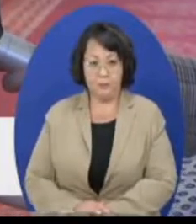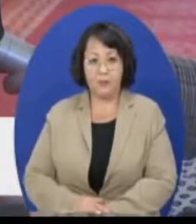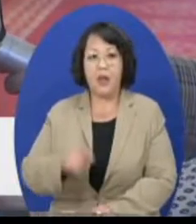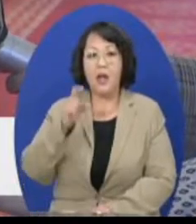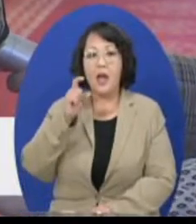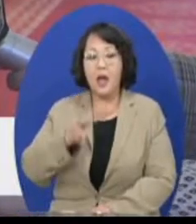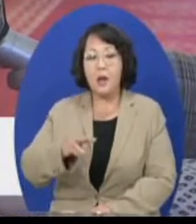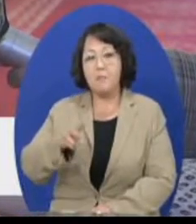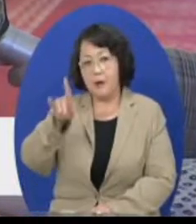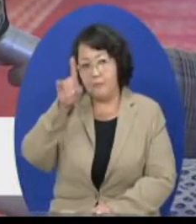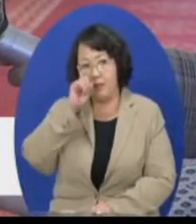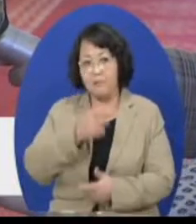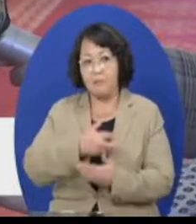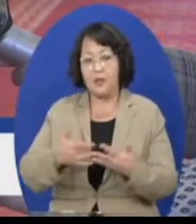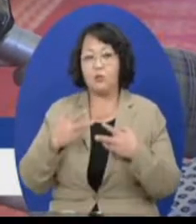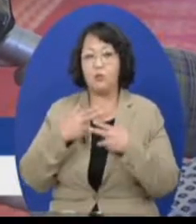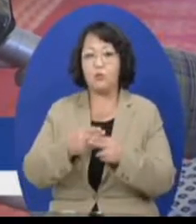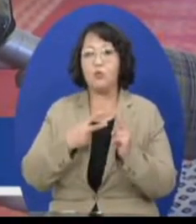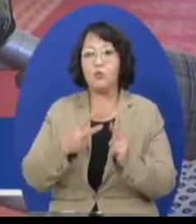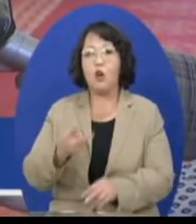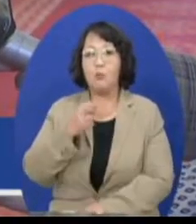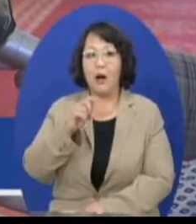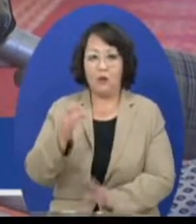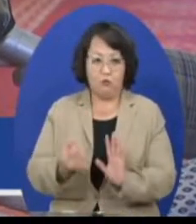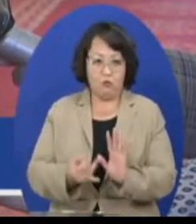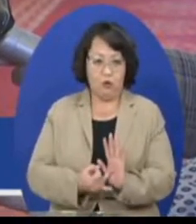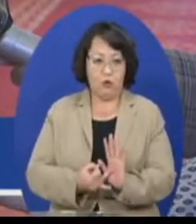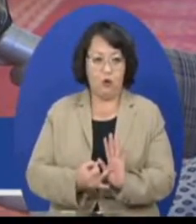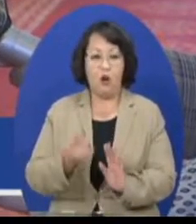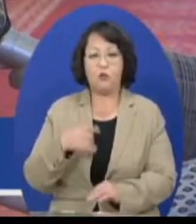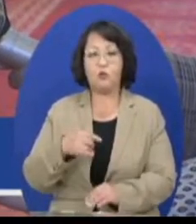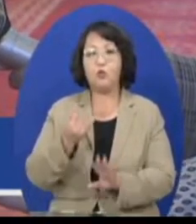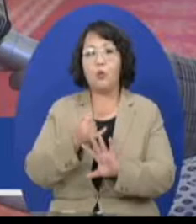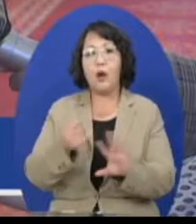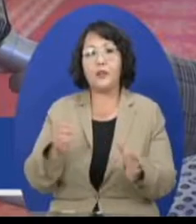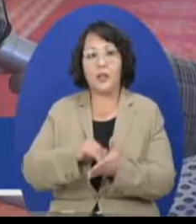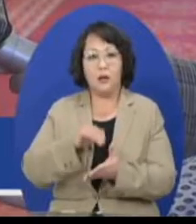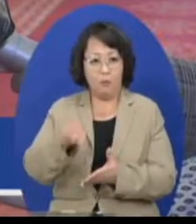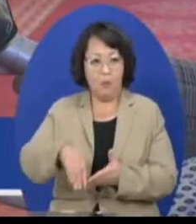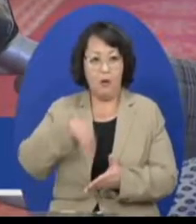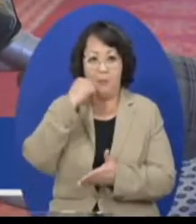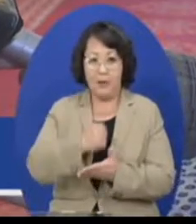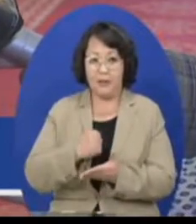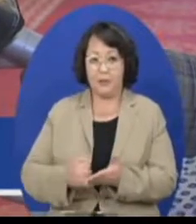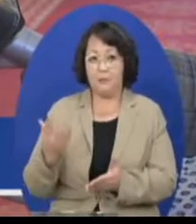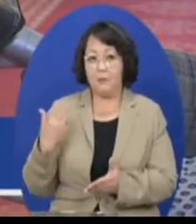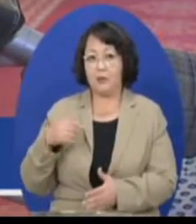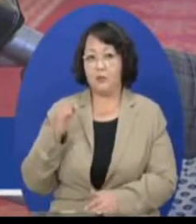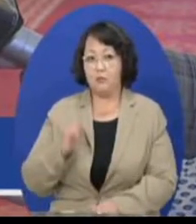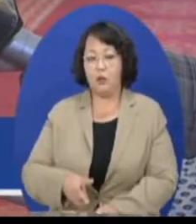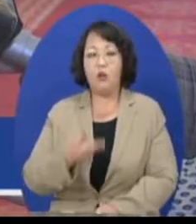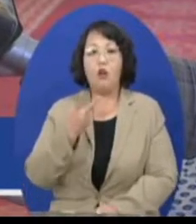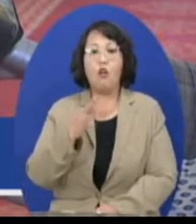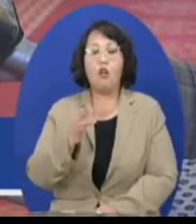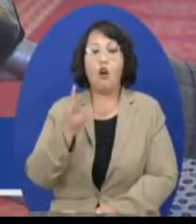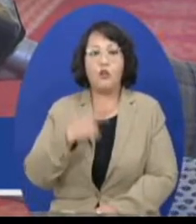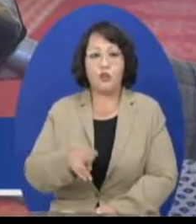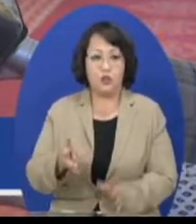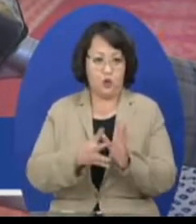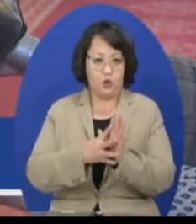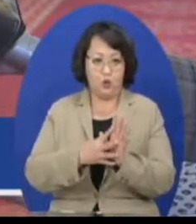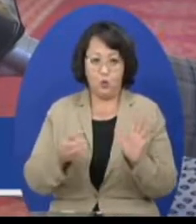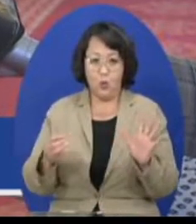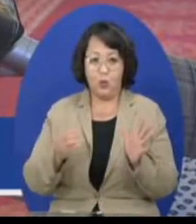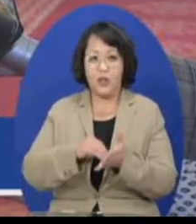имлэгийн тусламж үйлчилгээнд дэр гэхэд 2017 он 600 ирээдүйн тэрбум төгрөг батлагддаг байсан бол за 20 онд бид 900